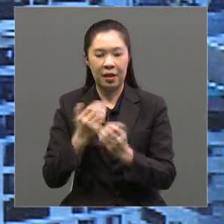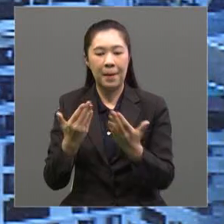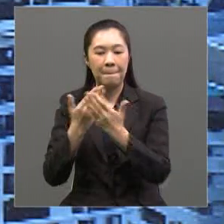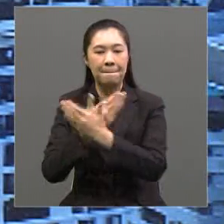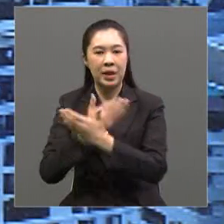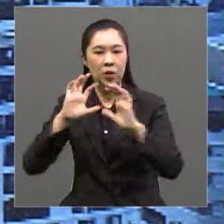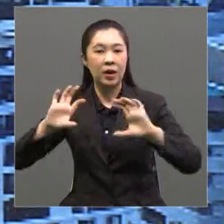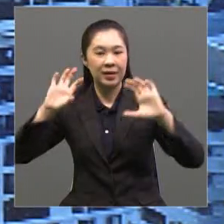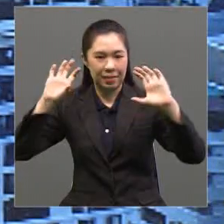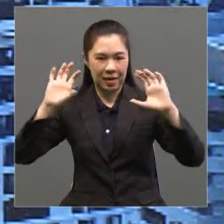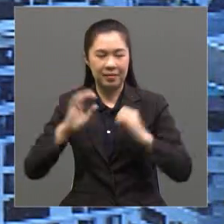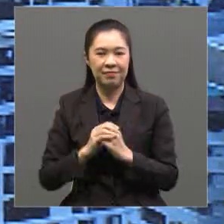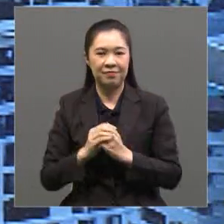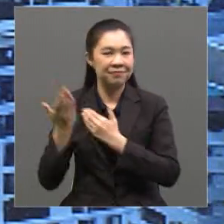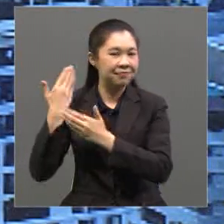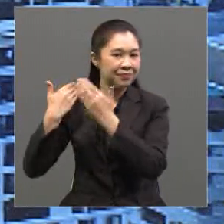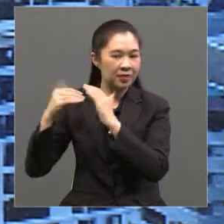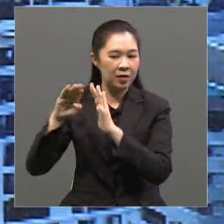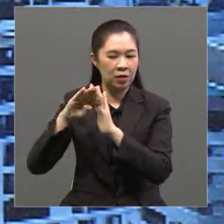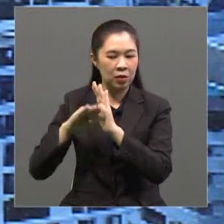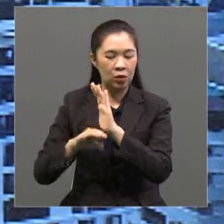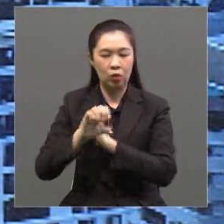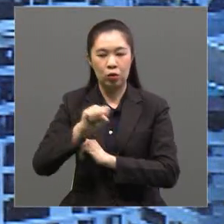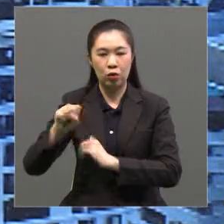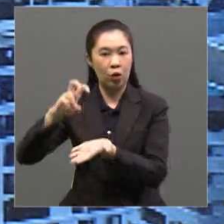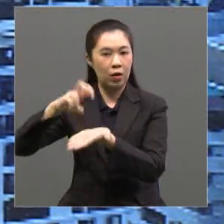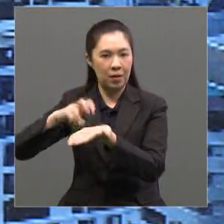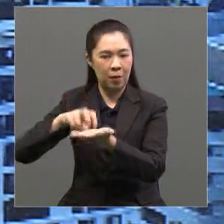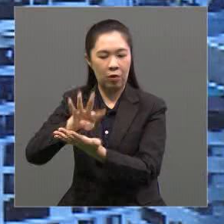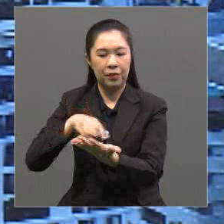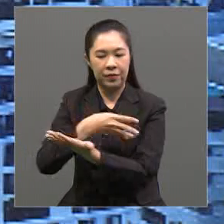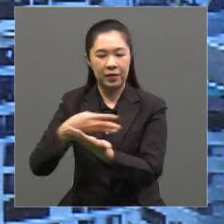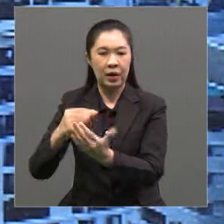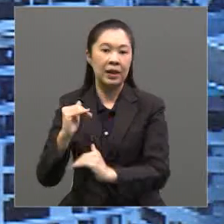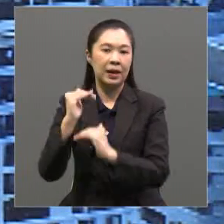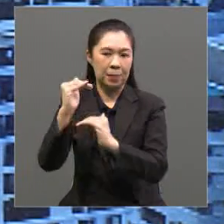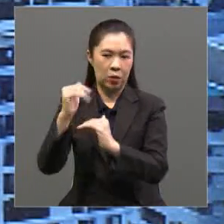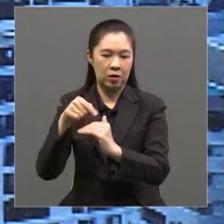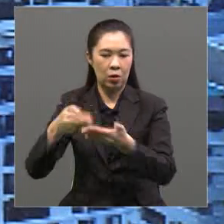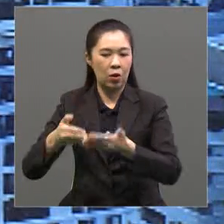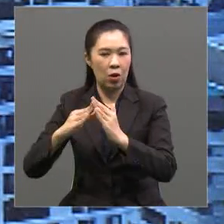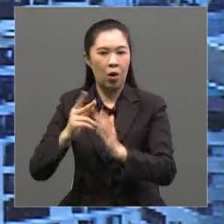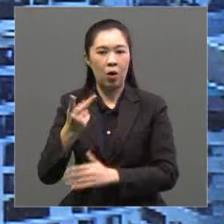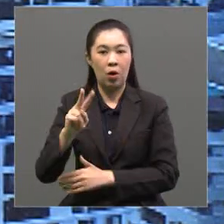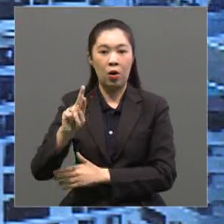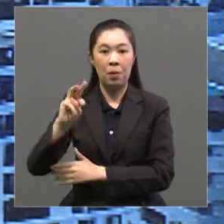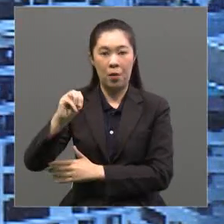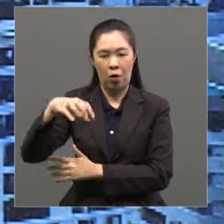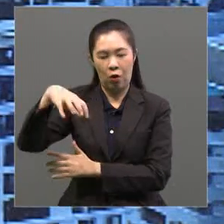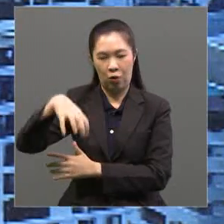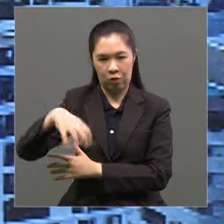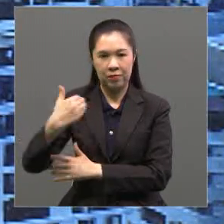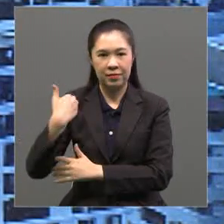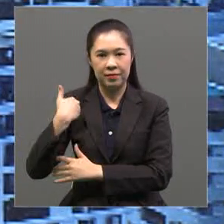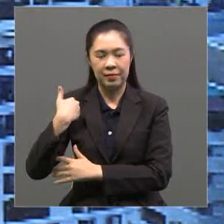านรัฐบาลติดตามไทม์ไลน์การรับรองส.ส.เพื่อกำหนดนโยบายครับส่วนการจัดตั้งครม.พิธา1นั้นท